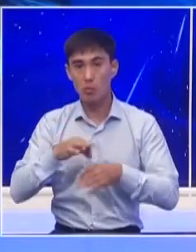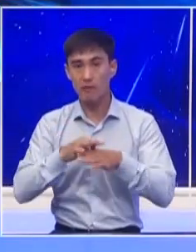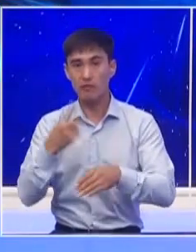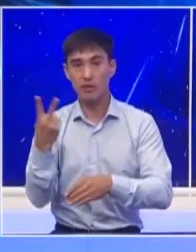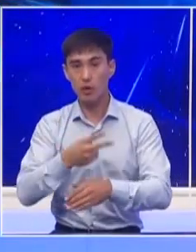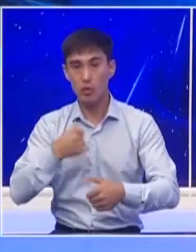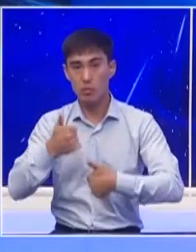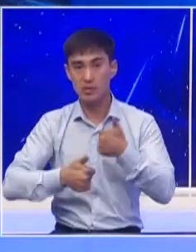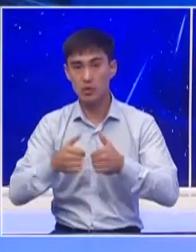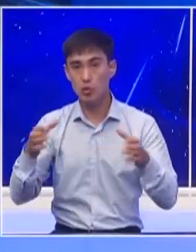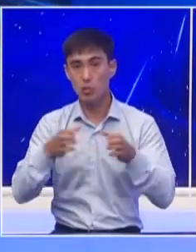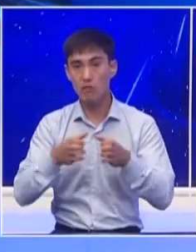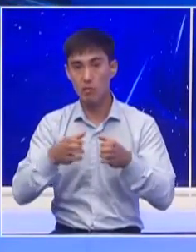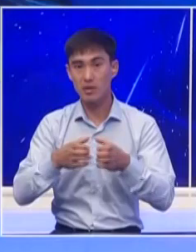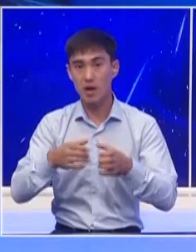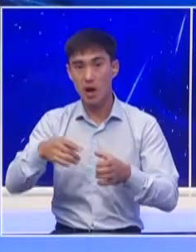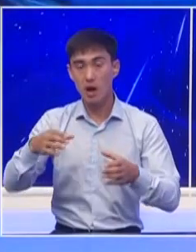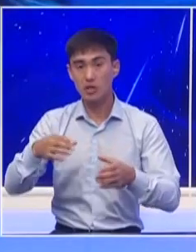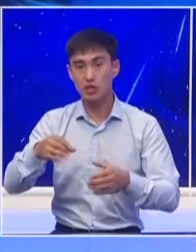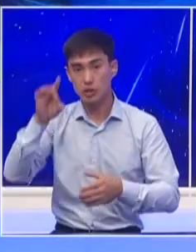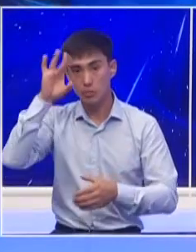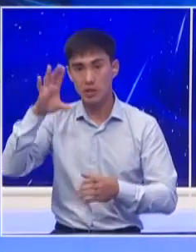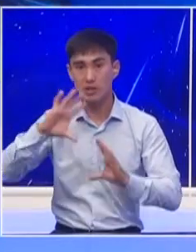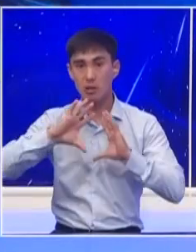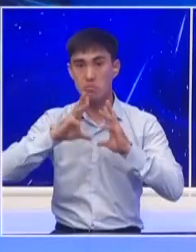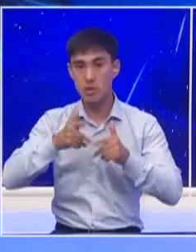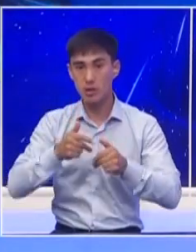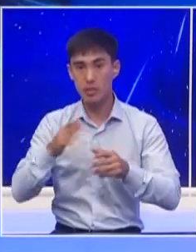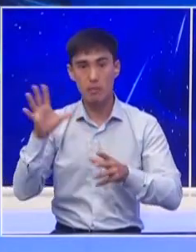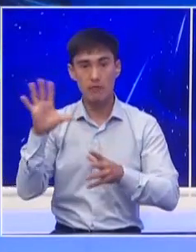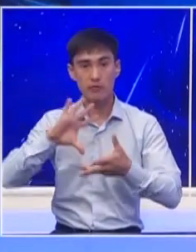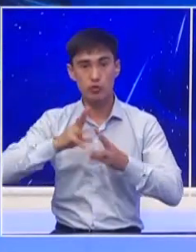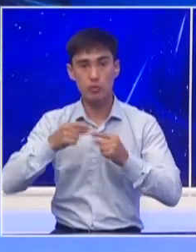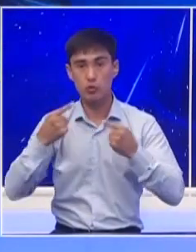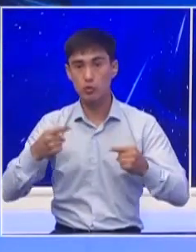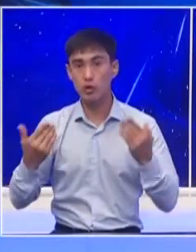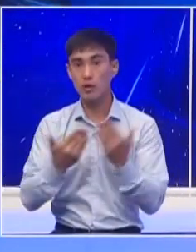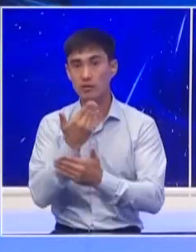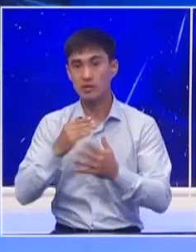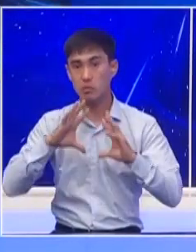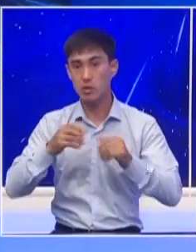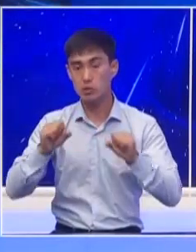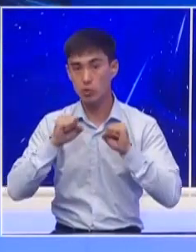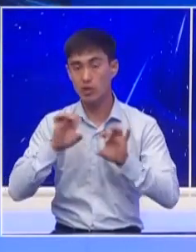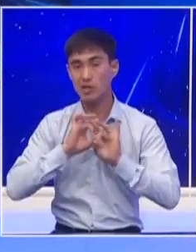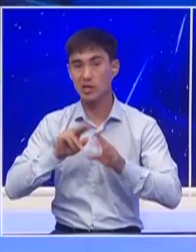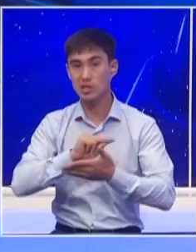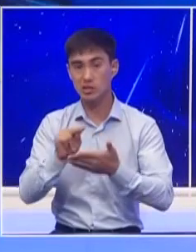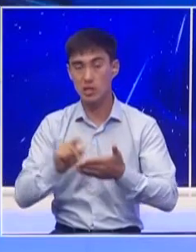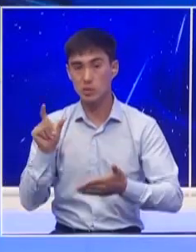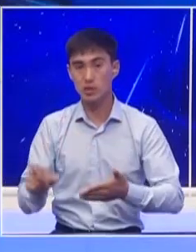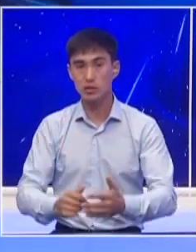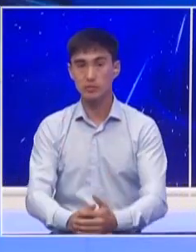второй матч на групповом этапе командного чемпионата мира. Обо всем этом и других новостях в мире спорта расскажет